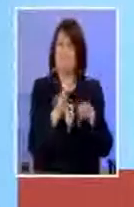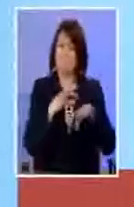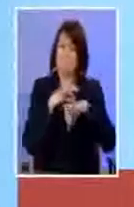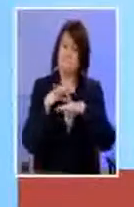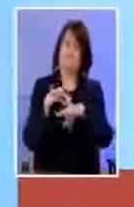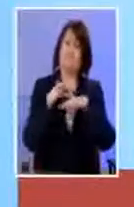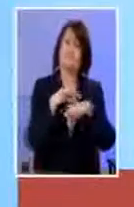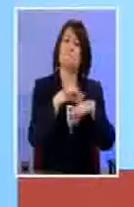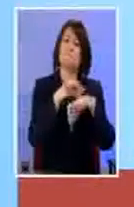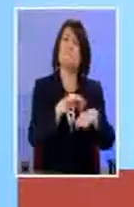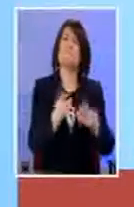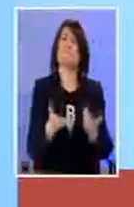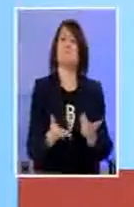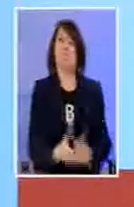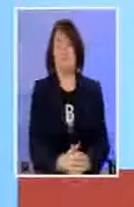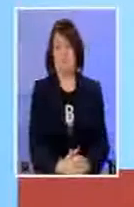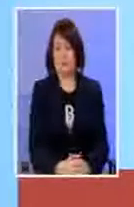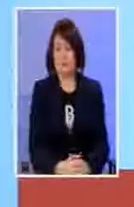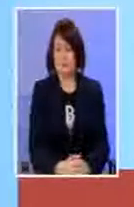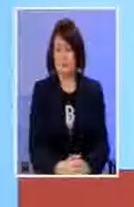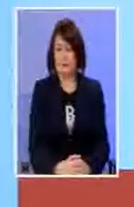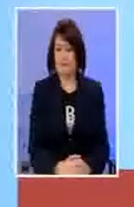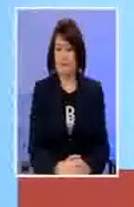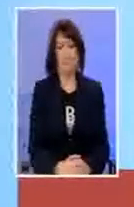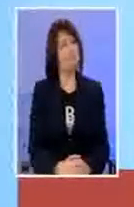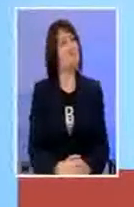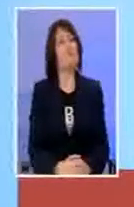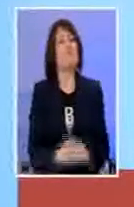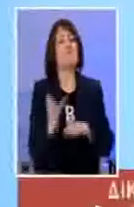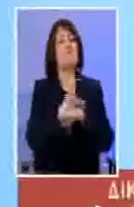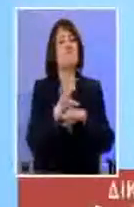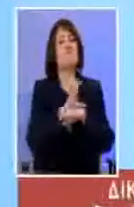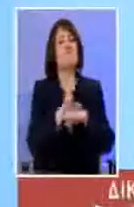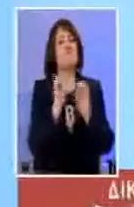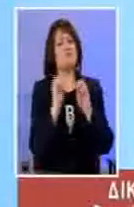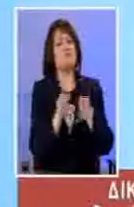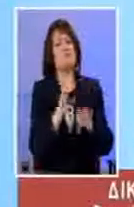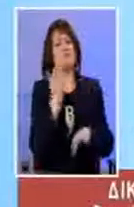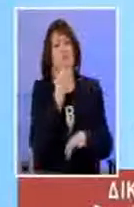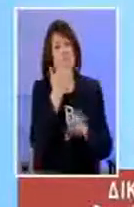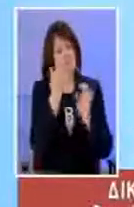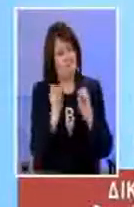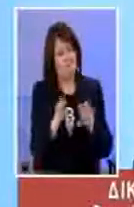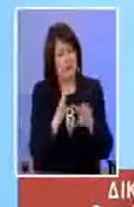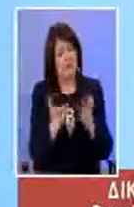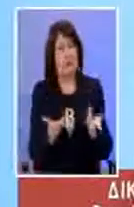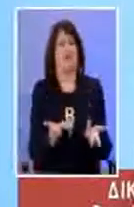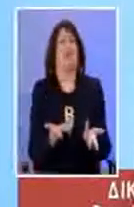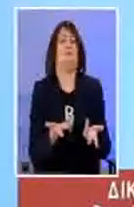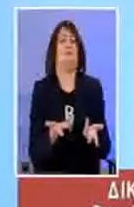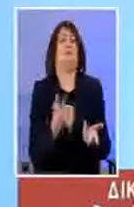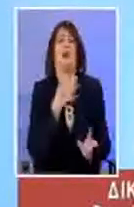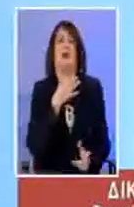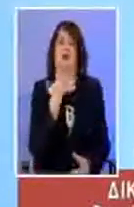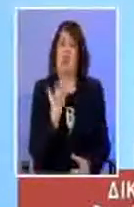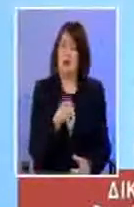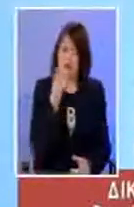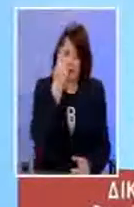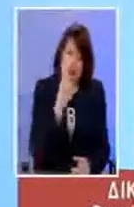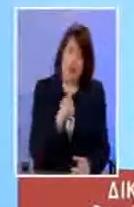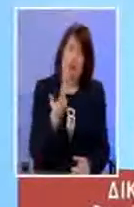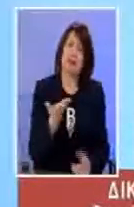θα γίνονται. Και οι υπολογιστές θα διδάσκονται, θα έχουν τους απαραίτητους υπολογιστές ή τυφλοί που